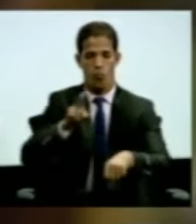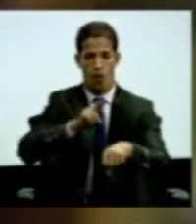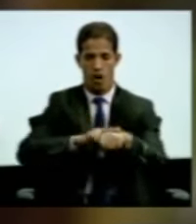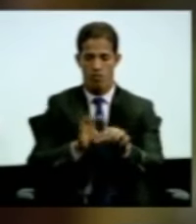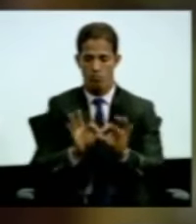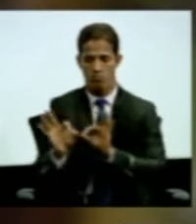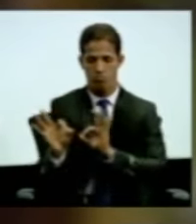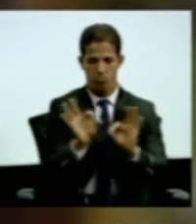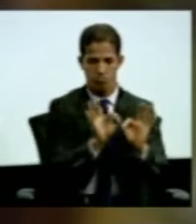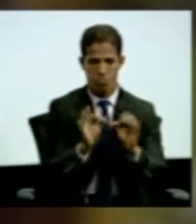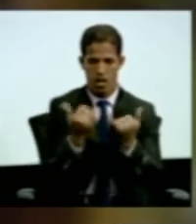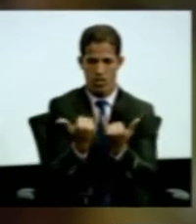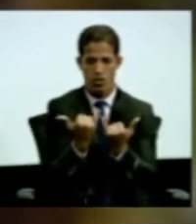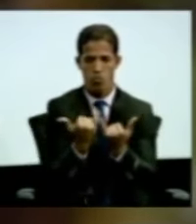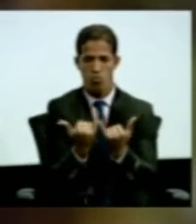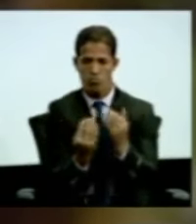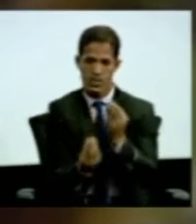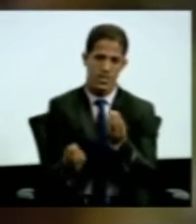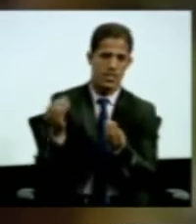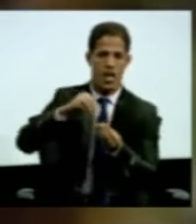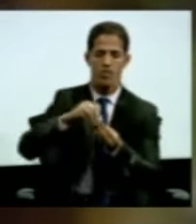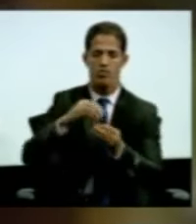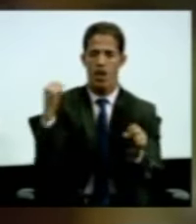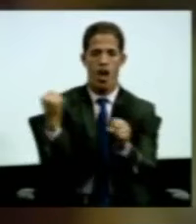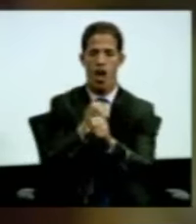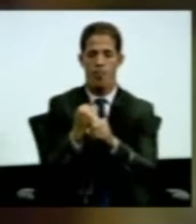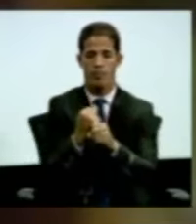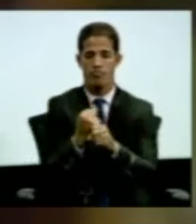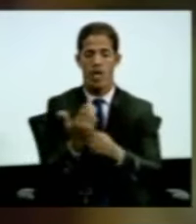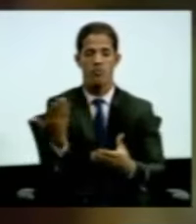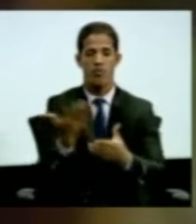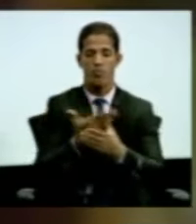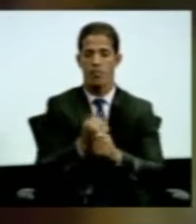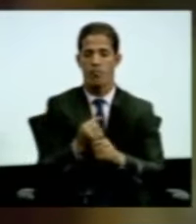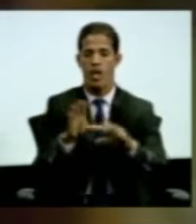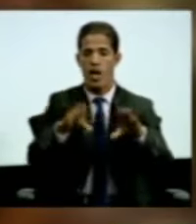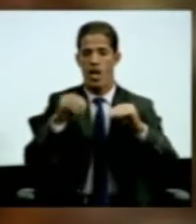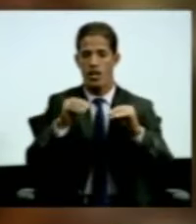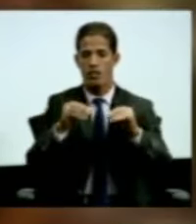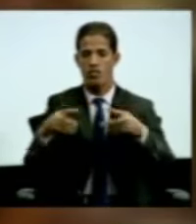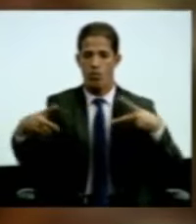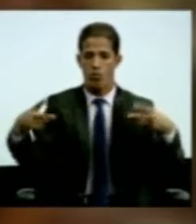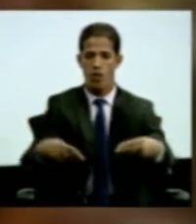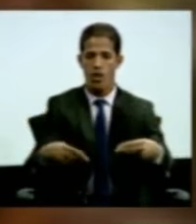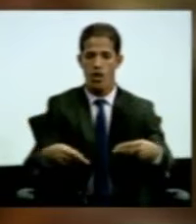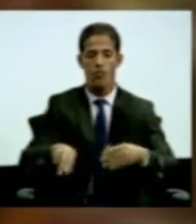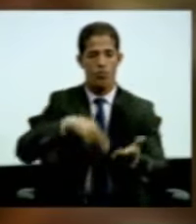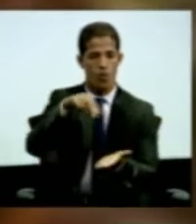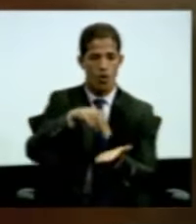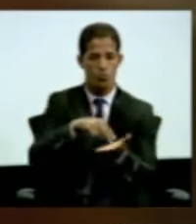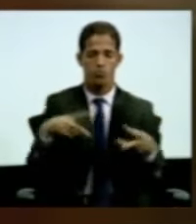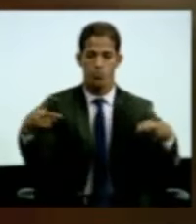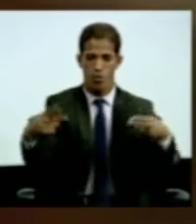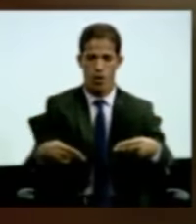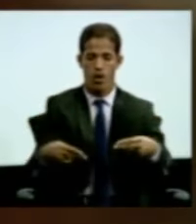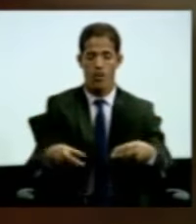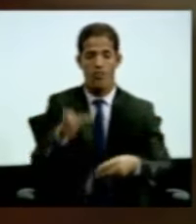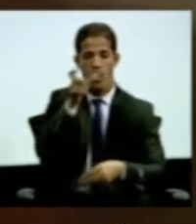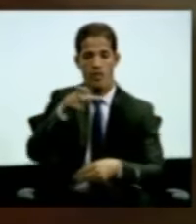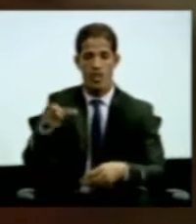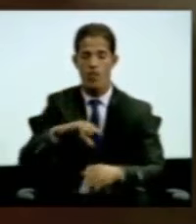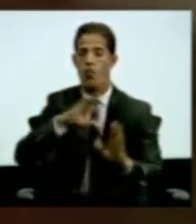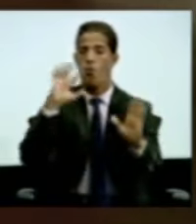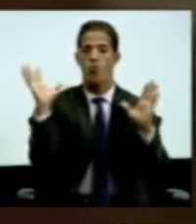العمل ذروتها هذه الايام حين اغلقت مدينه كيهيدي ونواكشوط وتم فرض الحظر على سكان كل